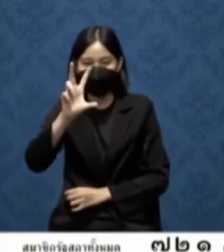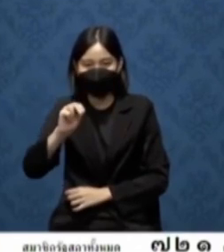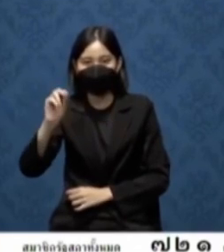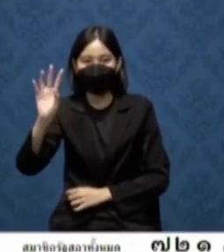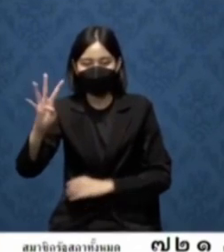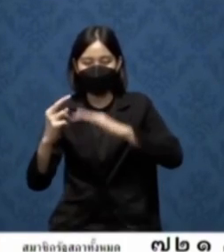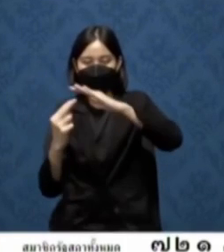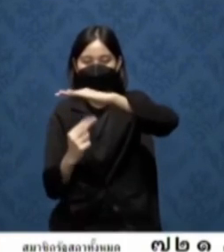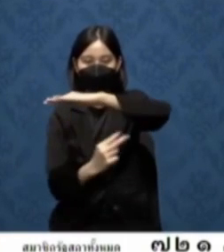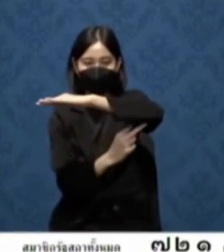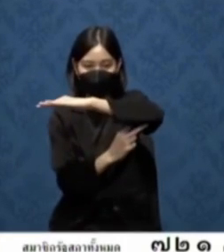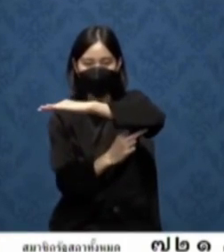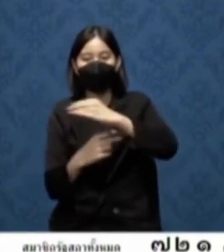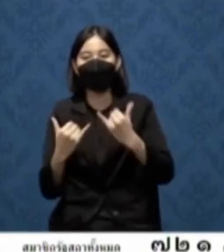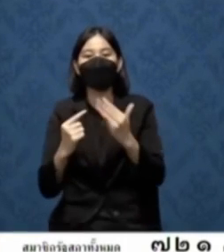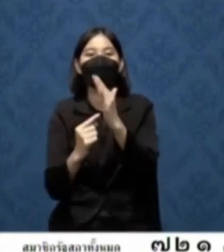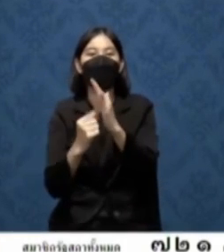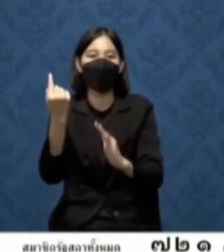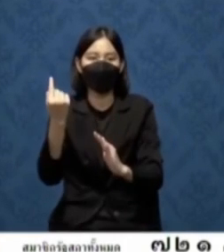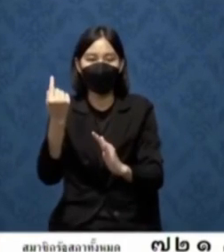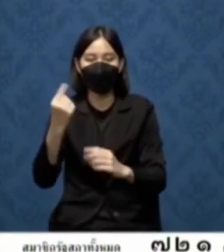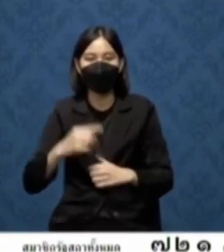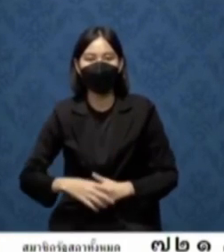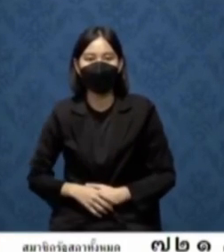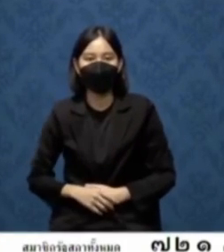านลอยเพิ่งจะเริ่มสร้าง